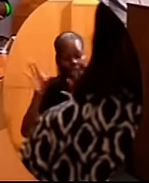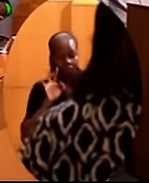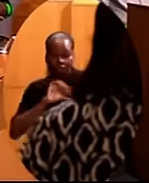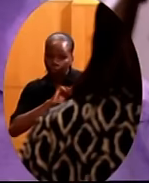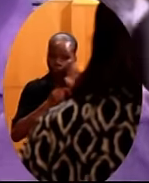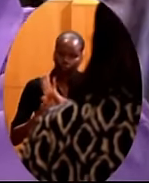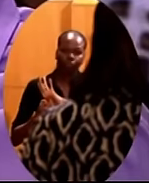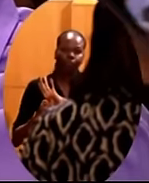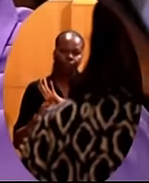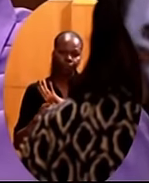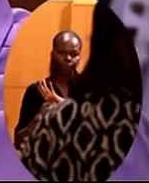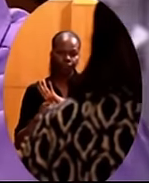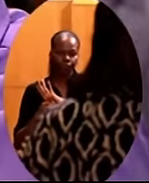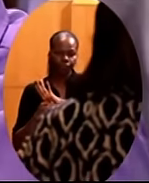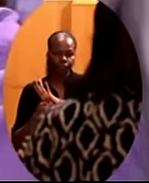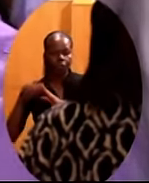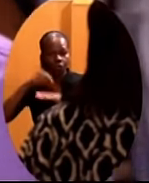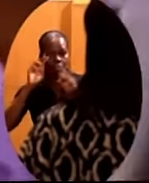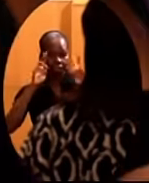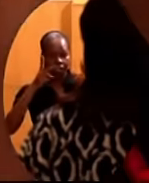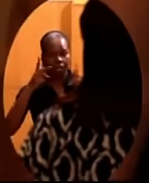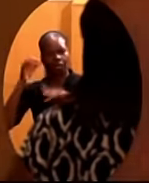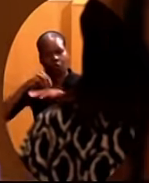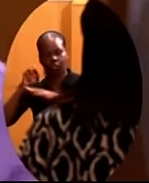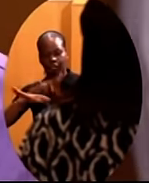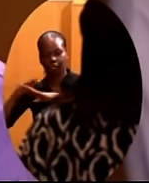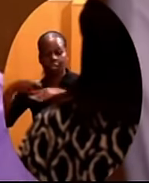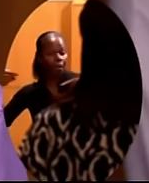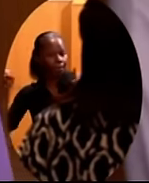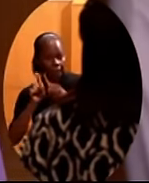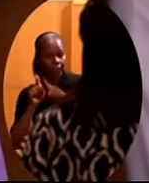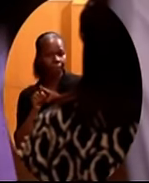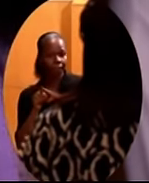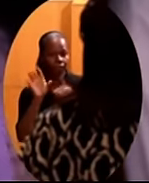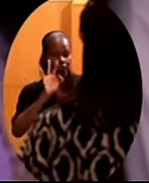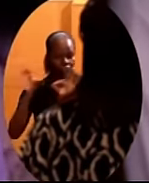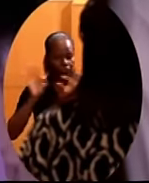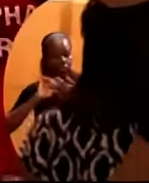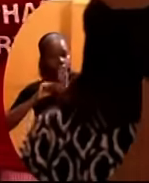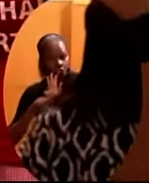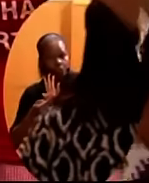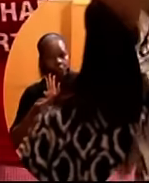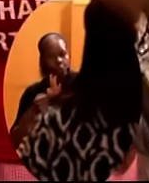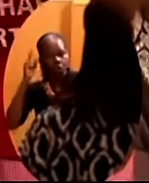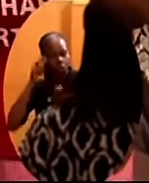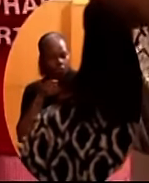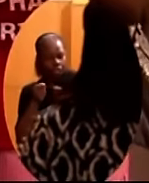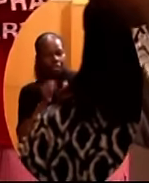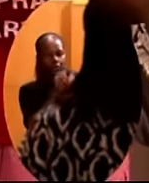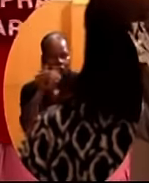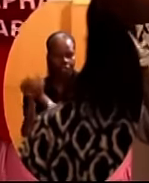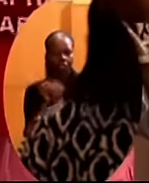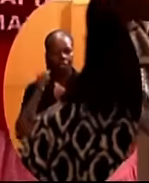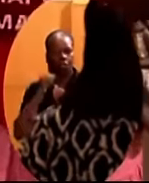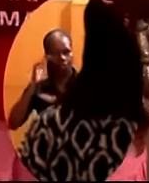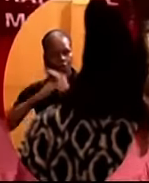compris je dis bien au conseil général et y compris au conseil régional pour mener ensemble